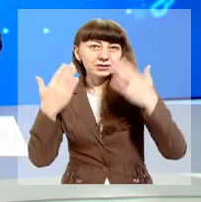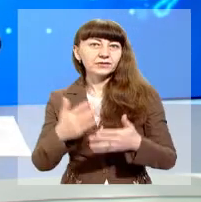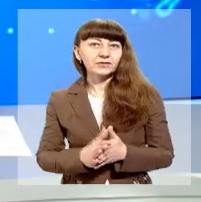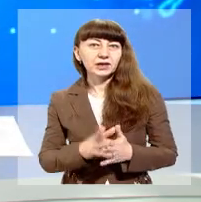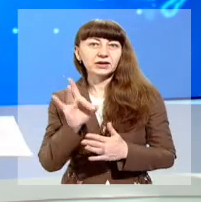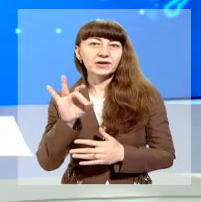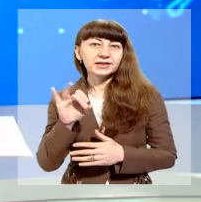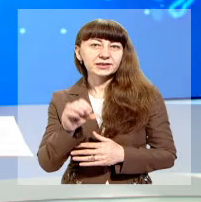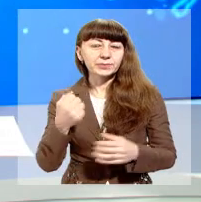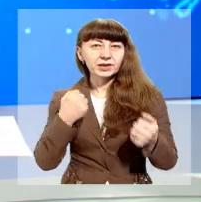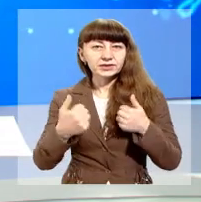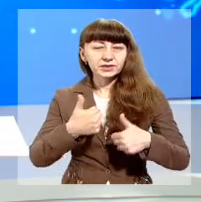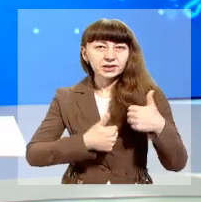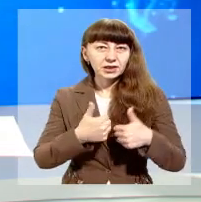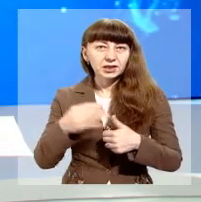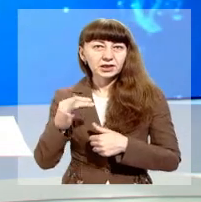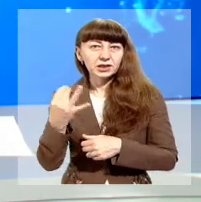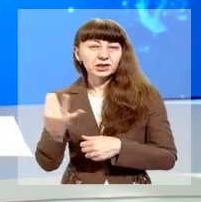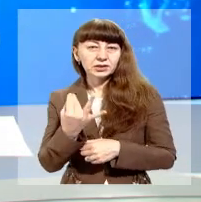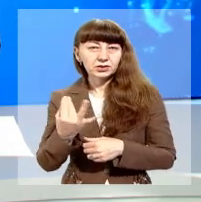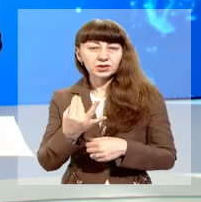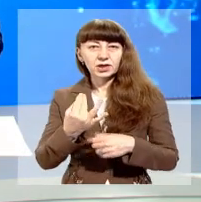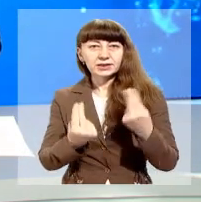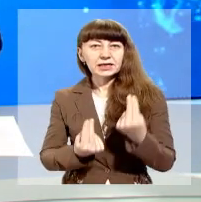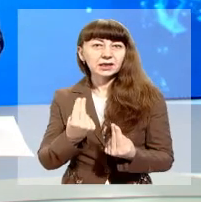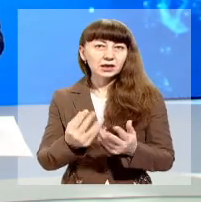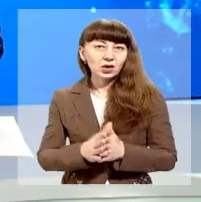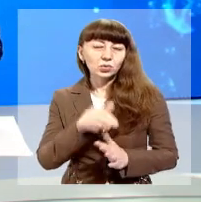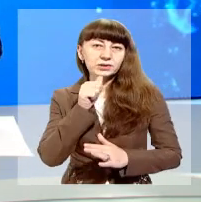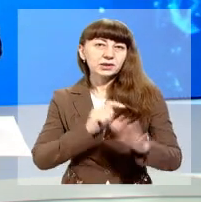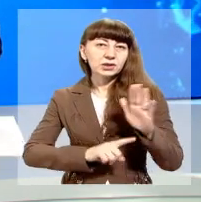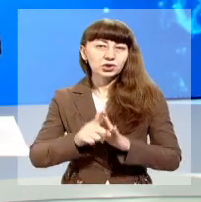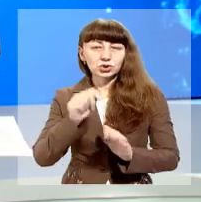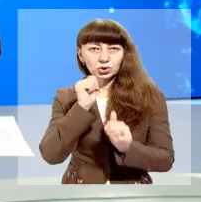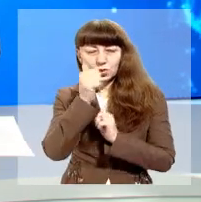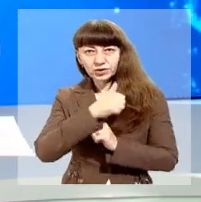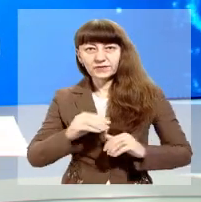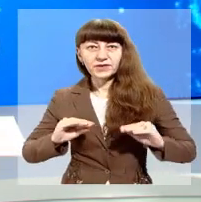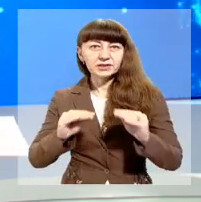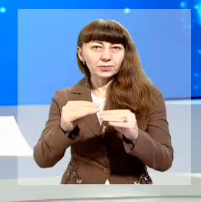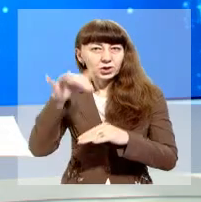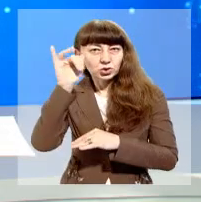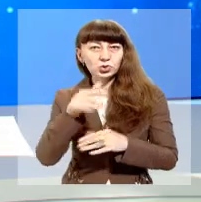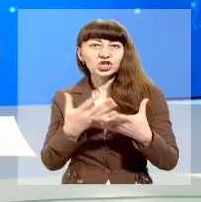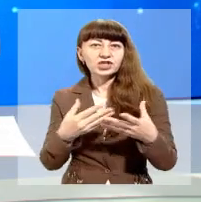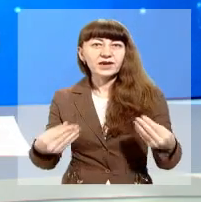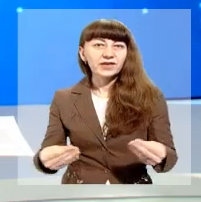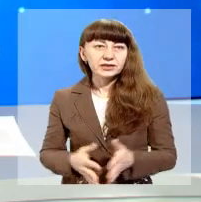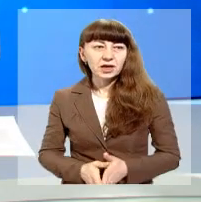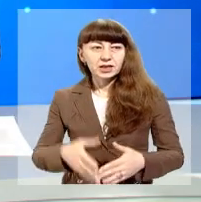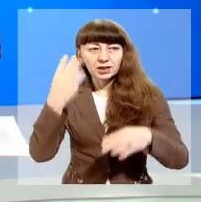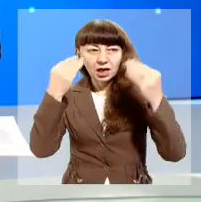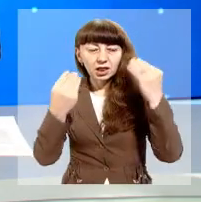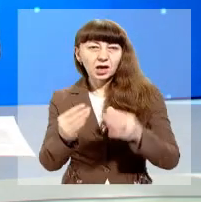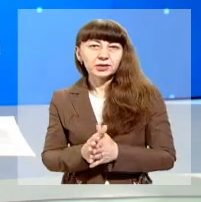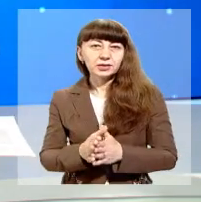Развлекательный квест, спортивные соревнования и интеллектуальная игра. В Кустанае стартовал ежегодный фестиваль «Студенческая весна».